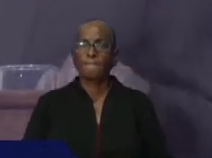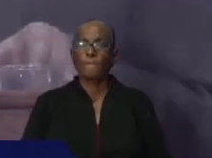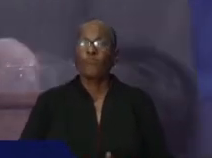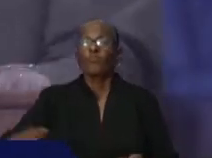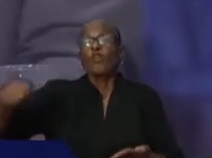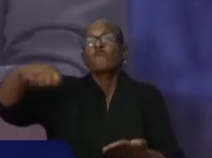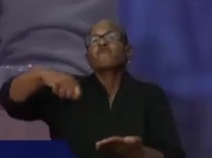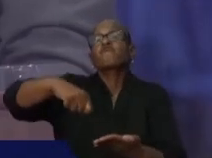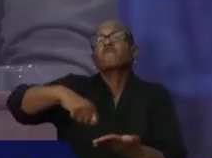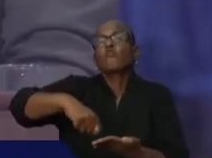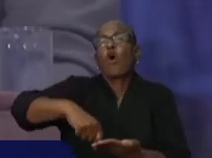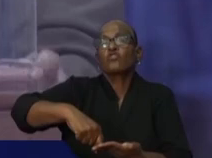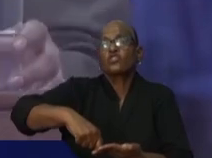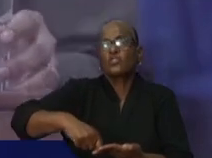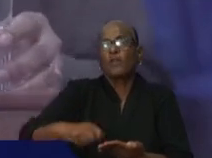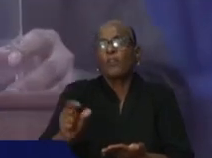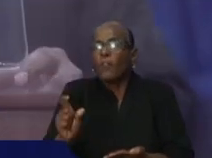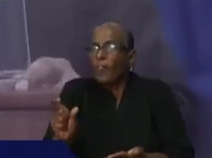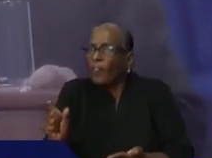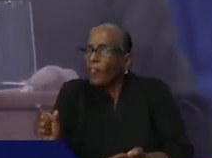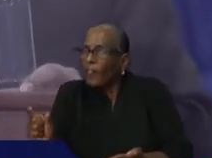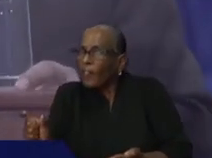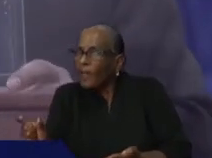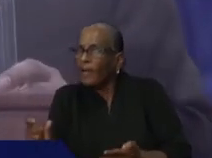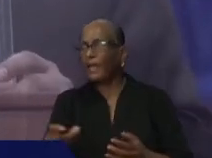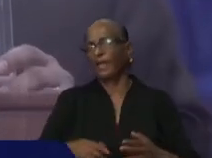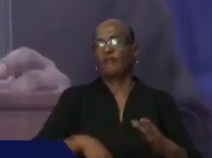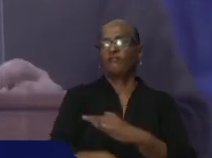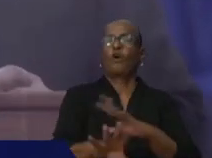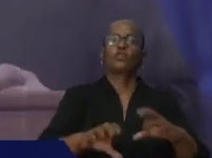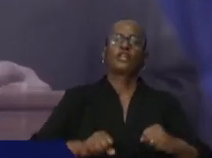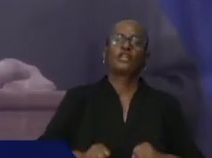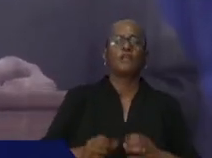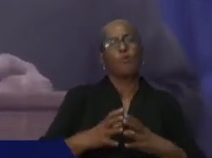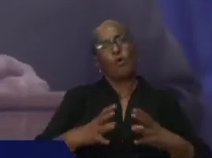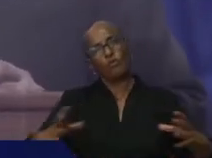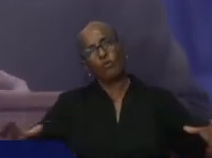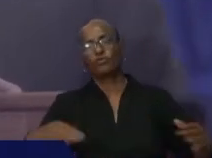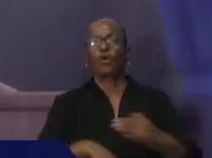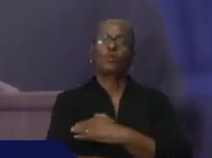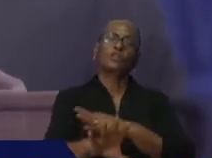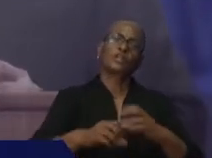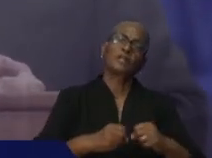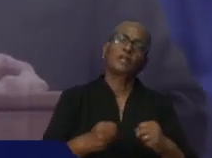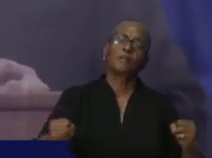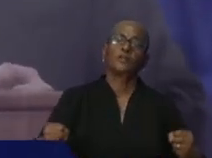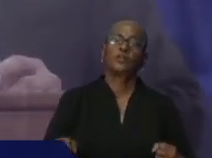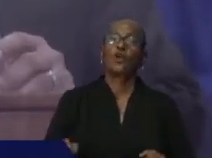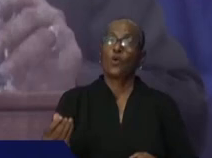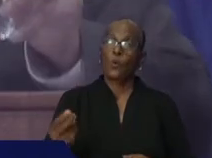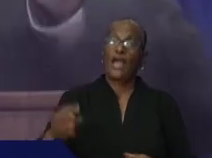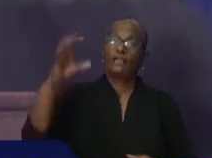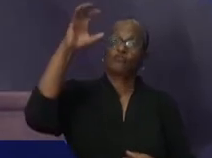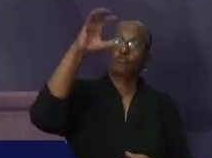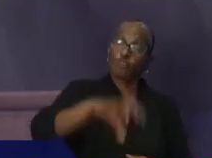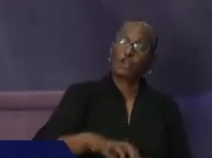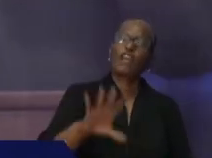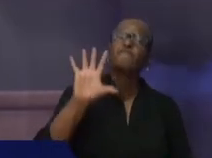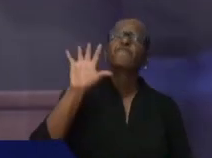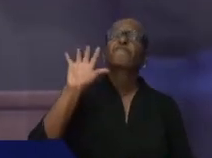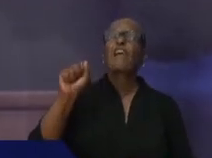Fonds voor micro, klein en middelgrote ondernemingen. Daar storten wij 50 miljoen.